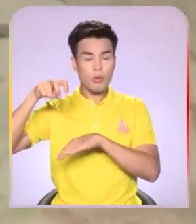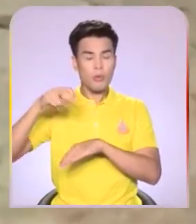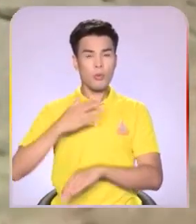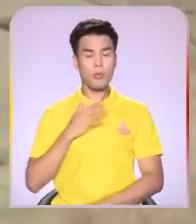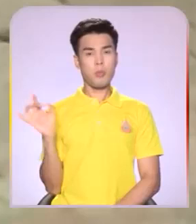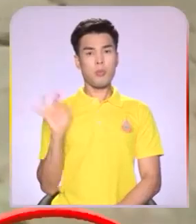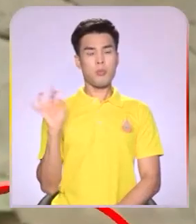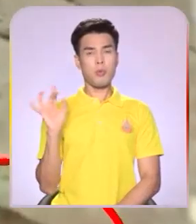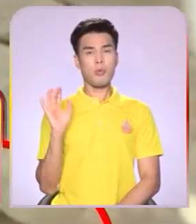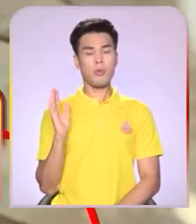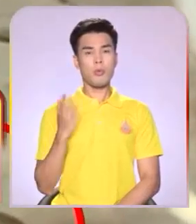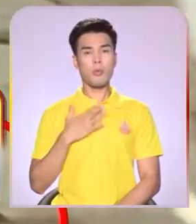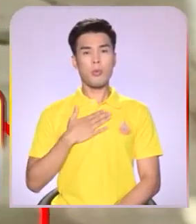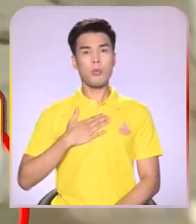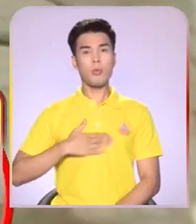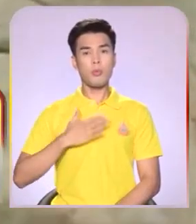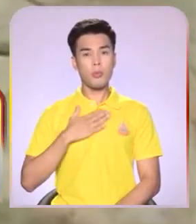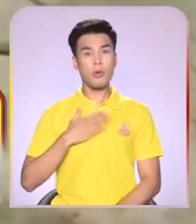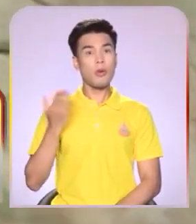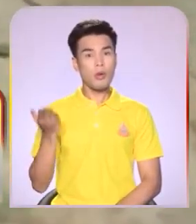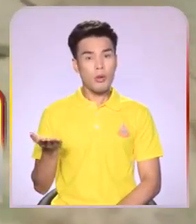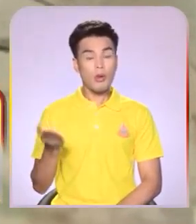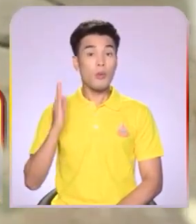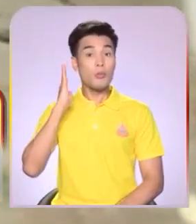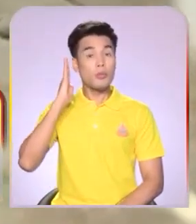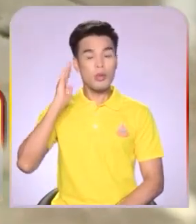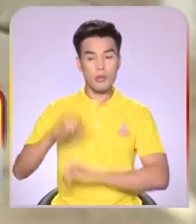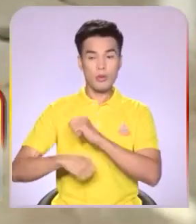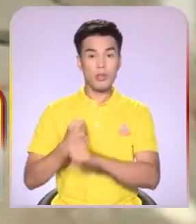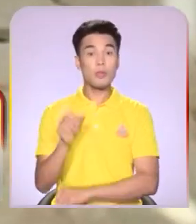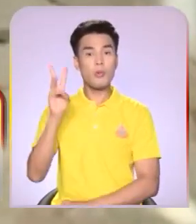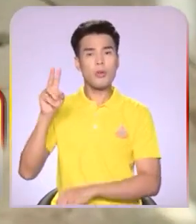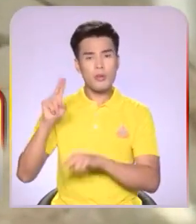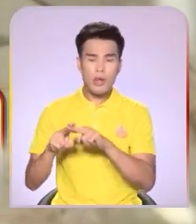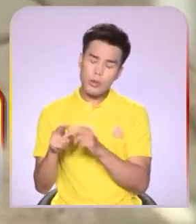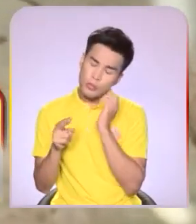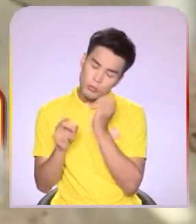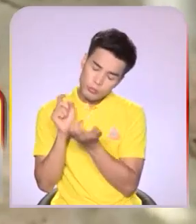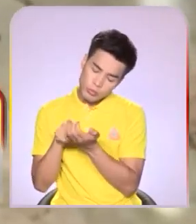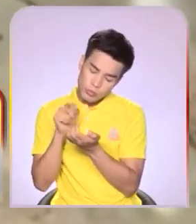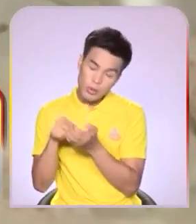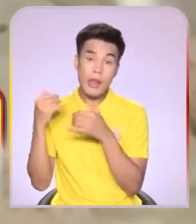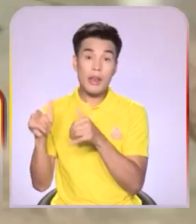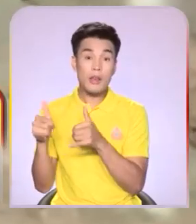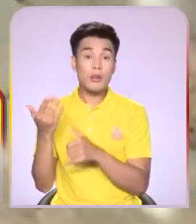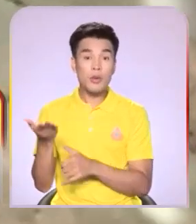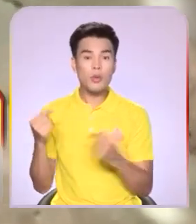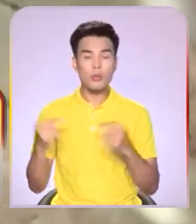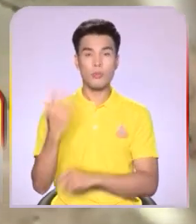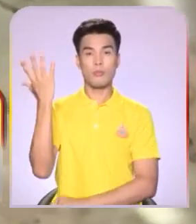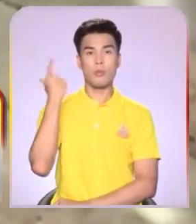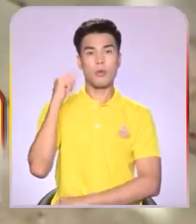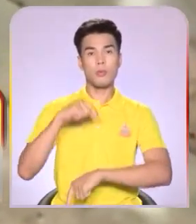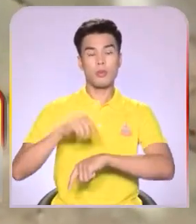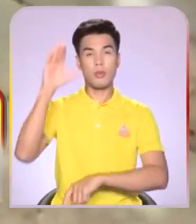รอดปาฏิหาริย์จริงๆนะคะโหน้องคนนี้เยาวชนชายอายุ 16ปีก็นั่งเล่นโทรศัพท์อยู่หน้าร้านเหตุการณ์นี้เกิดขึ้นเมื่อวานประมาณ